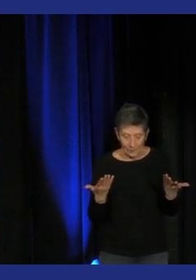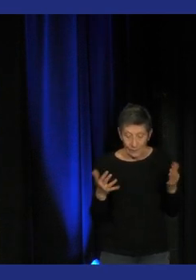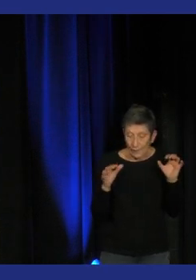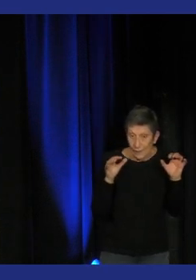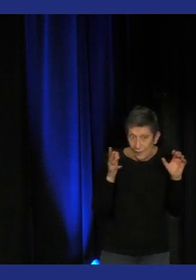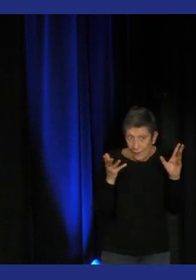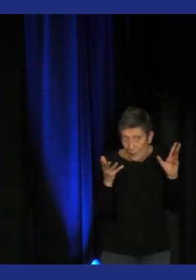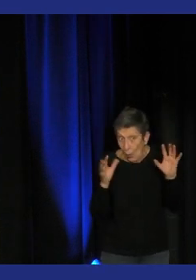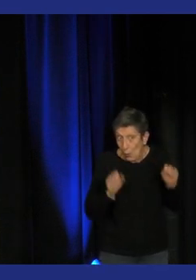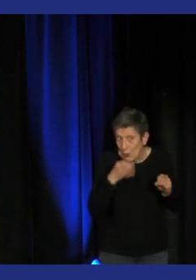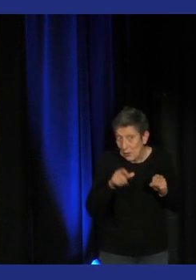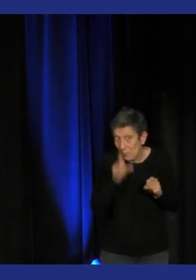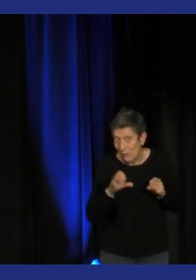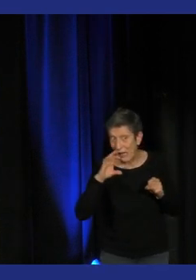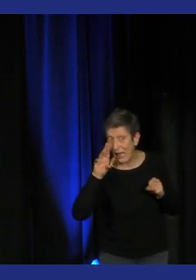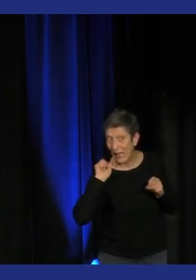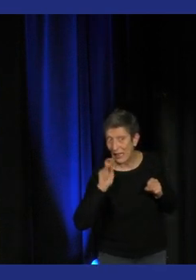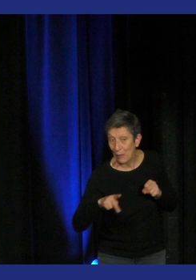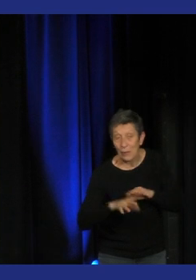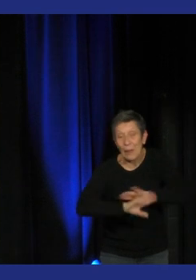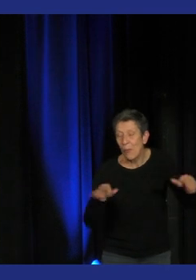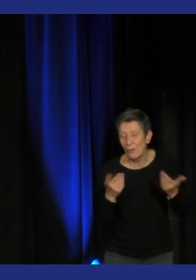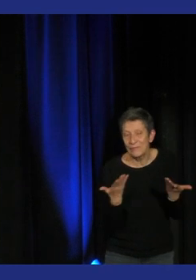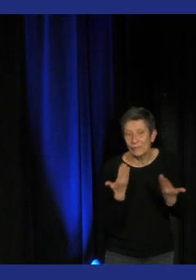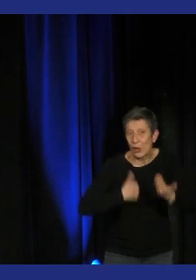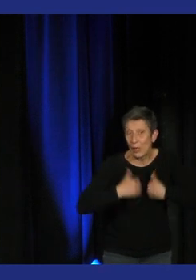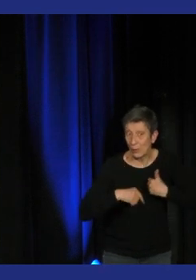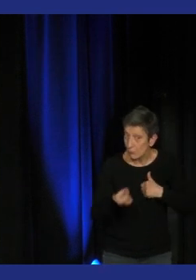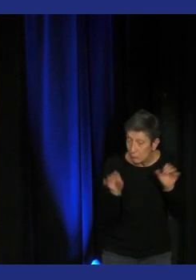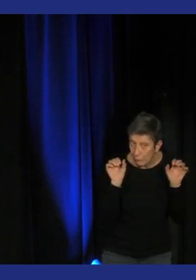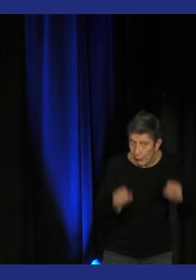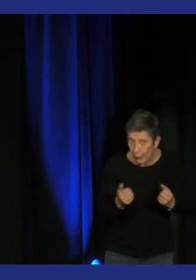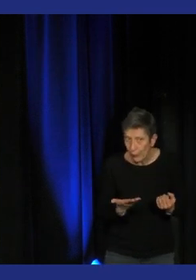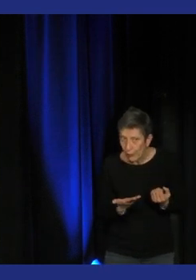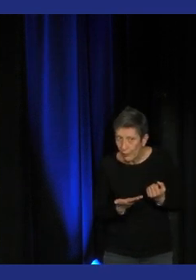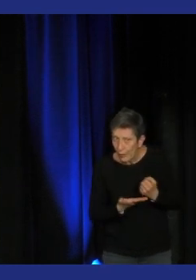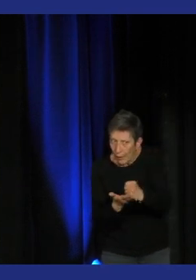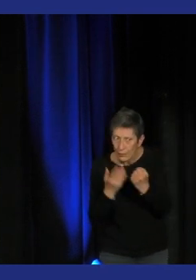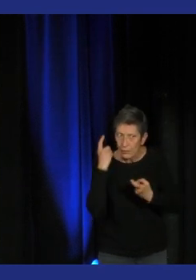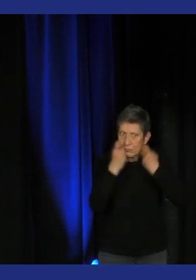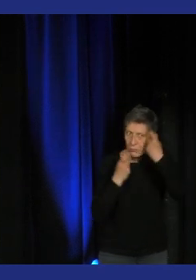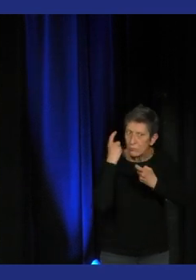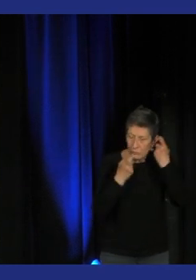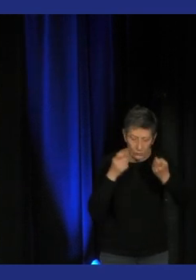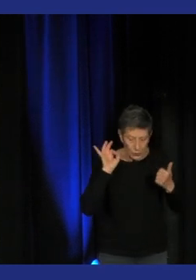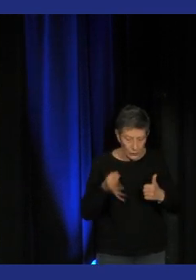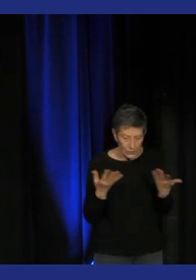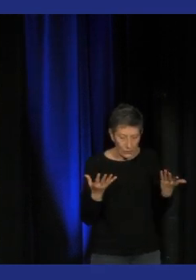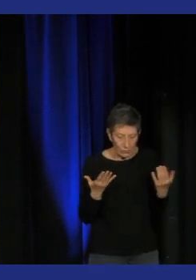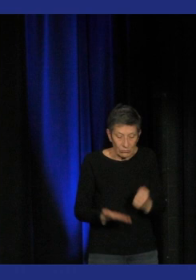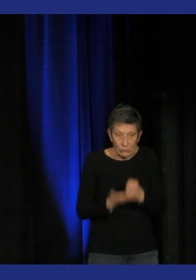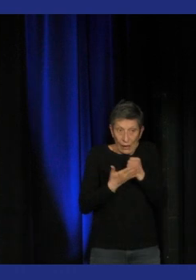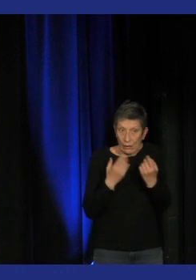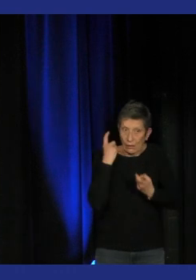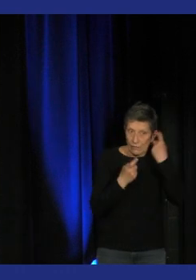à toutes ces réflexions et aident à inventer des nouvelles parentalités, comme je dis dans mes travaux,